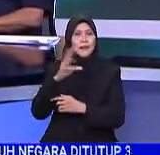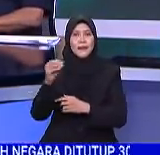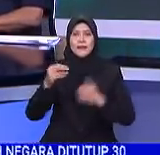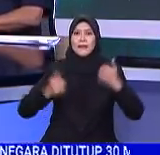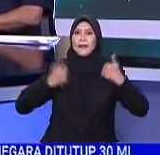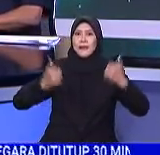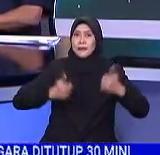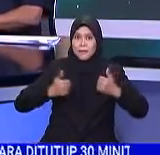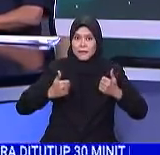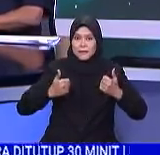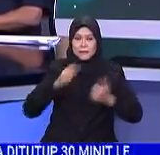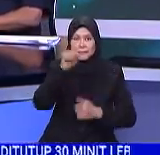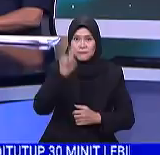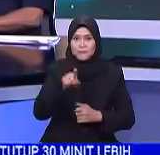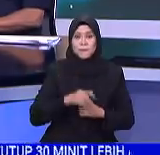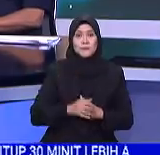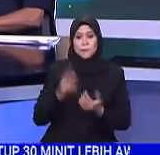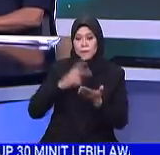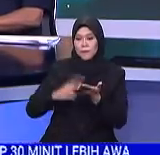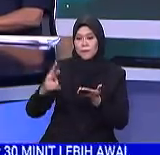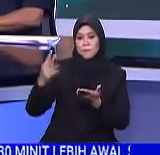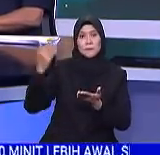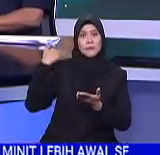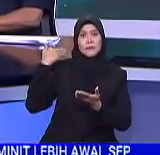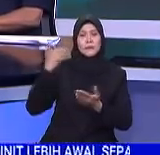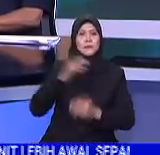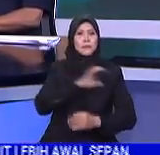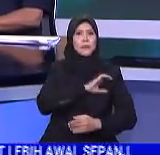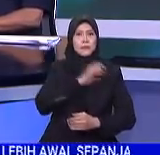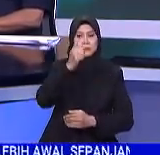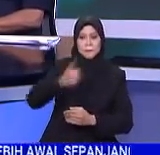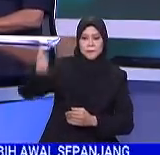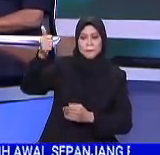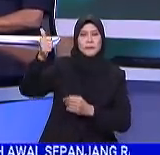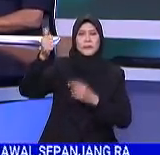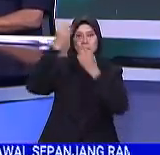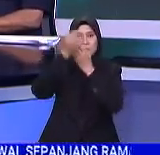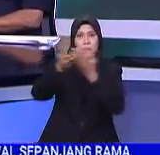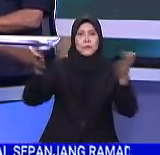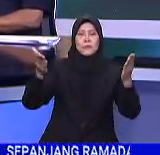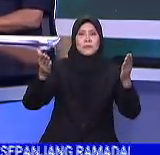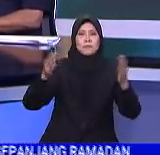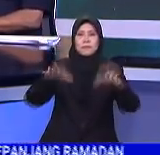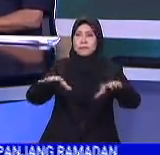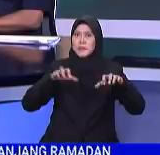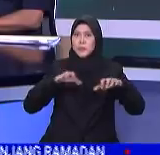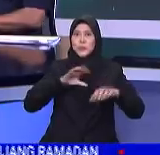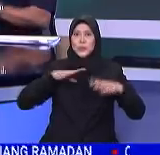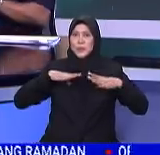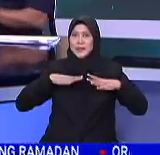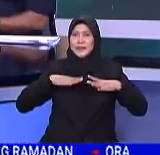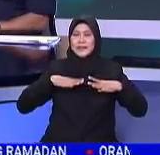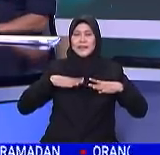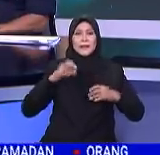perayaan Aidilfitri ini. Ya, 2 minggu lepas Ketua Polis Negara telah umumkan pembukaan cuti. Jadi